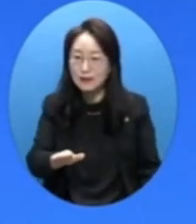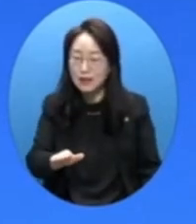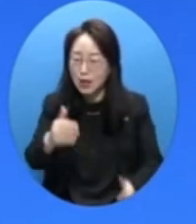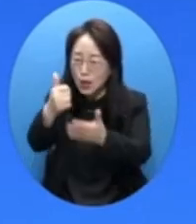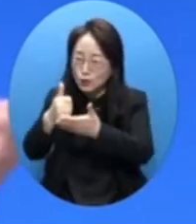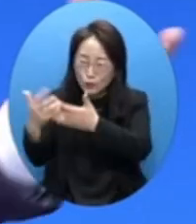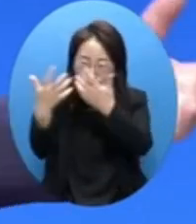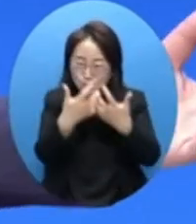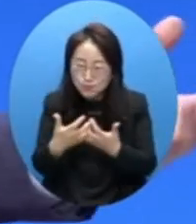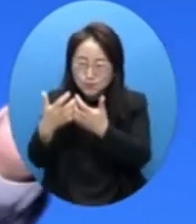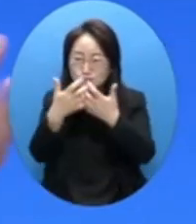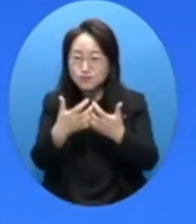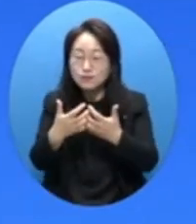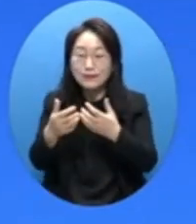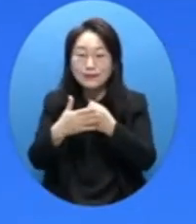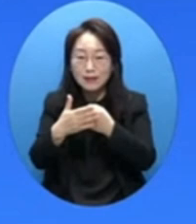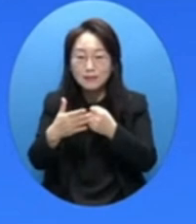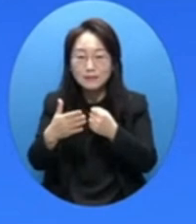손님이 워낙 많으니까